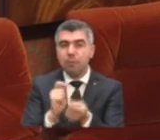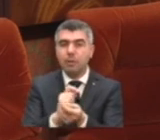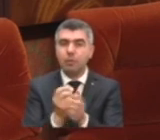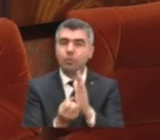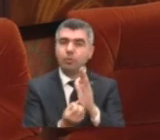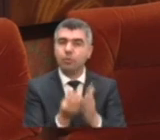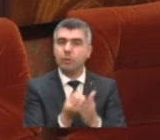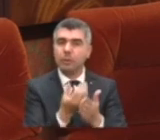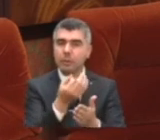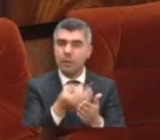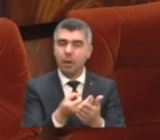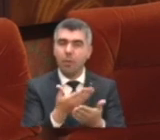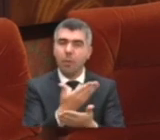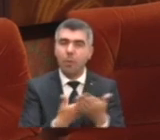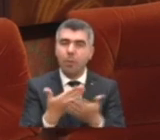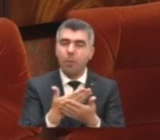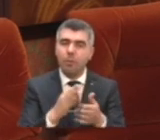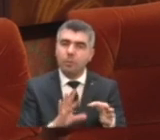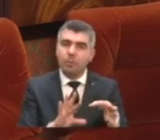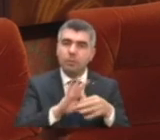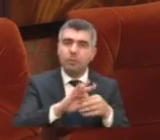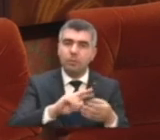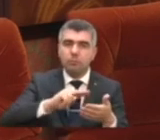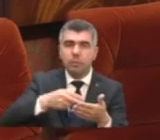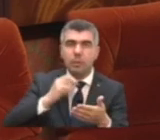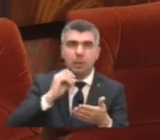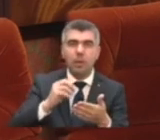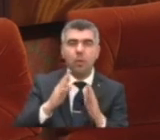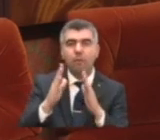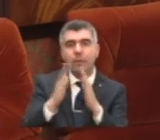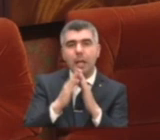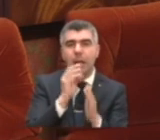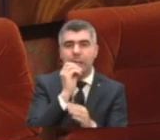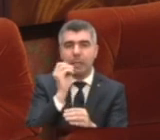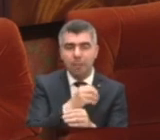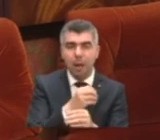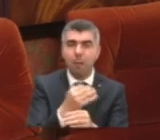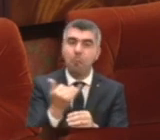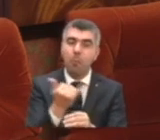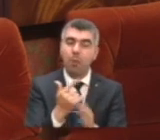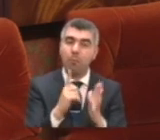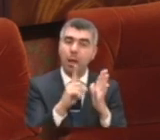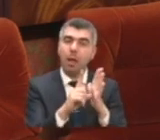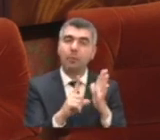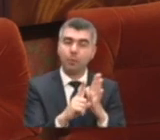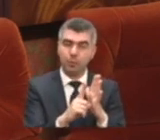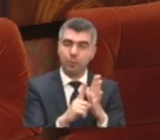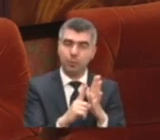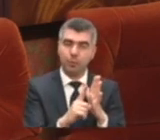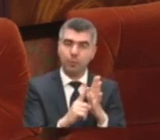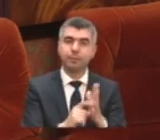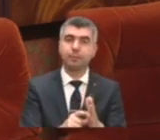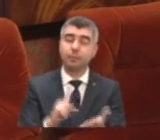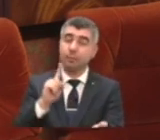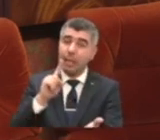التوصيات لتحسين وضعيه تدبير النفايات المنزليه، وعلى بالاساس نتكلم على المستوى القانوني. حنا كنحثوا على